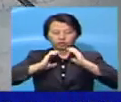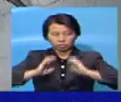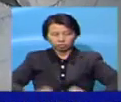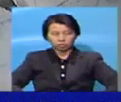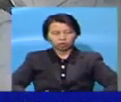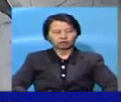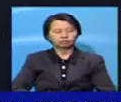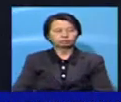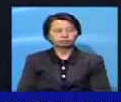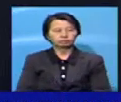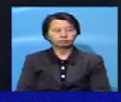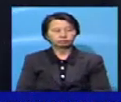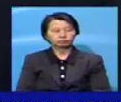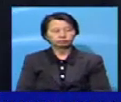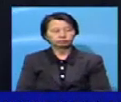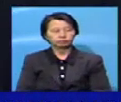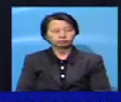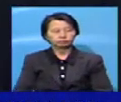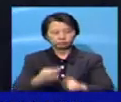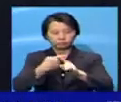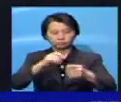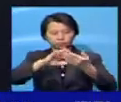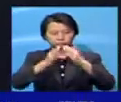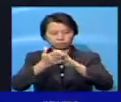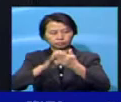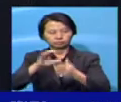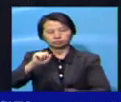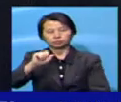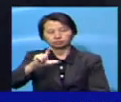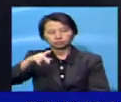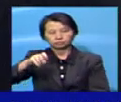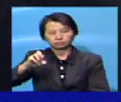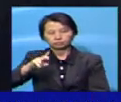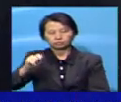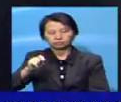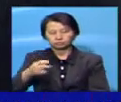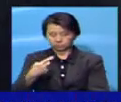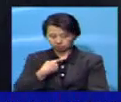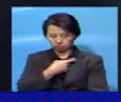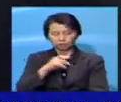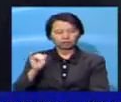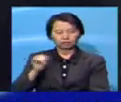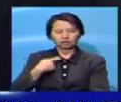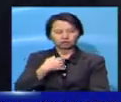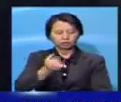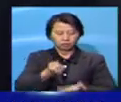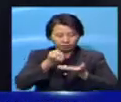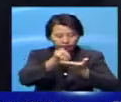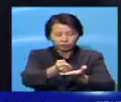Nauri Insani. Daripada komuniti Alport. Jadi kita orang ni sebagai macam kita nak bantu